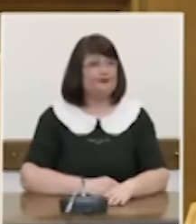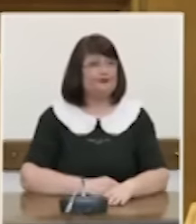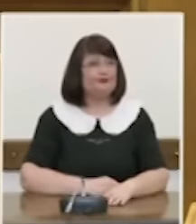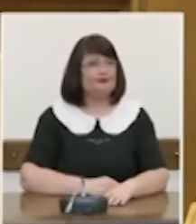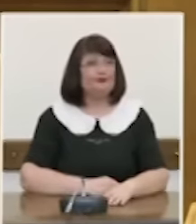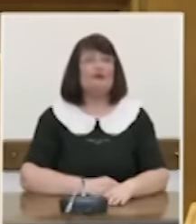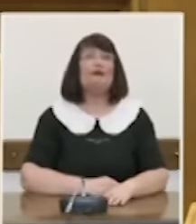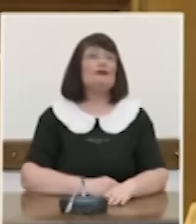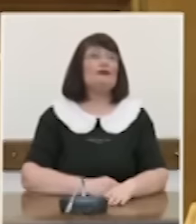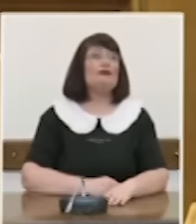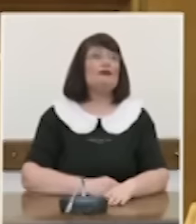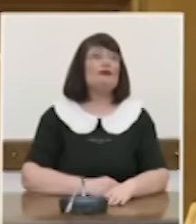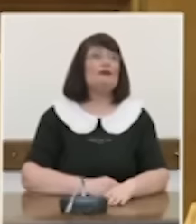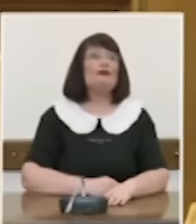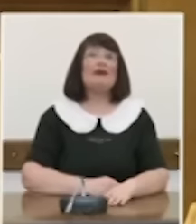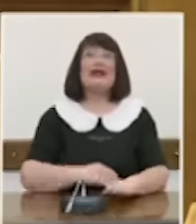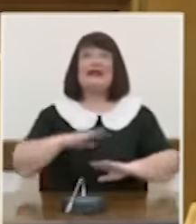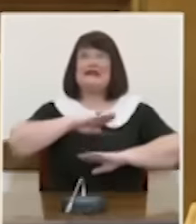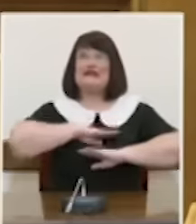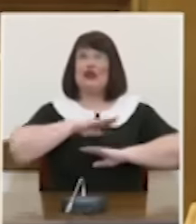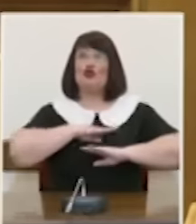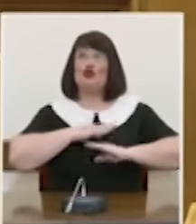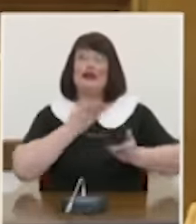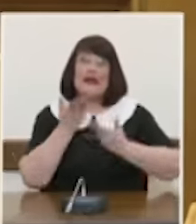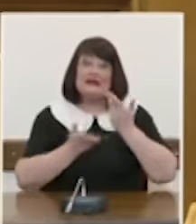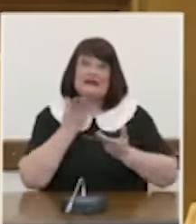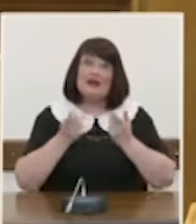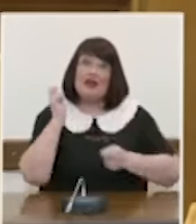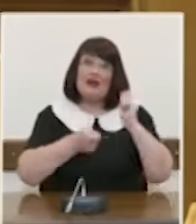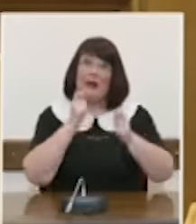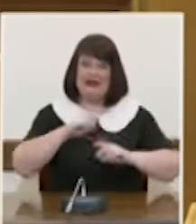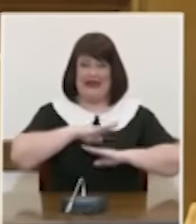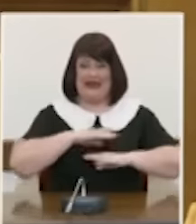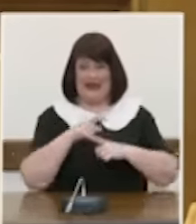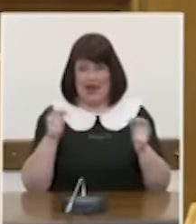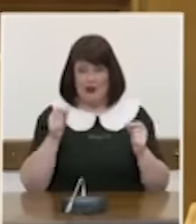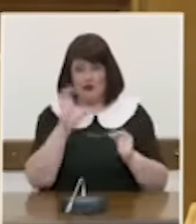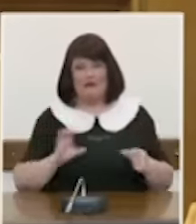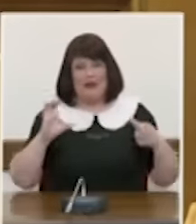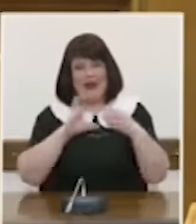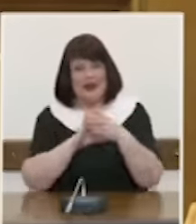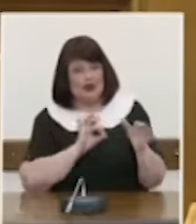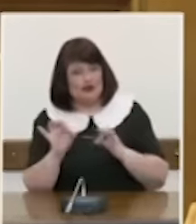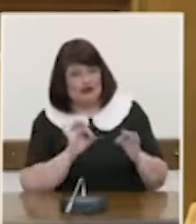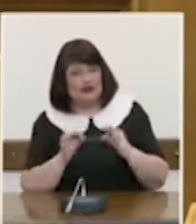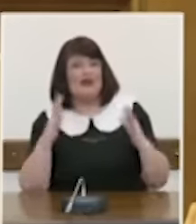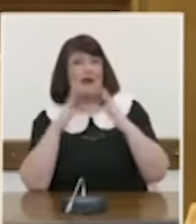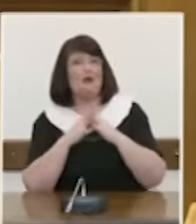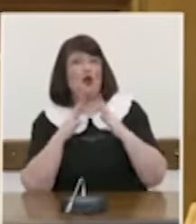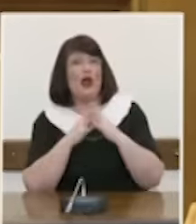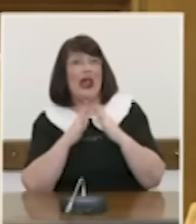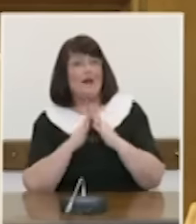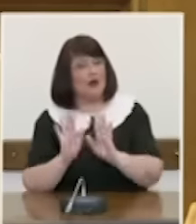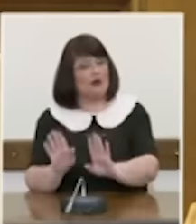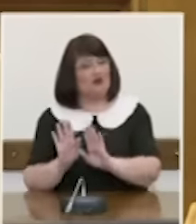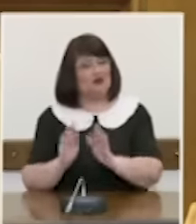αύξηση των στρατιωτικών δαπανών για τα σχέδια όμως του ΝΑΤΟ και της Ευρωπαϊκής Ένωσης του πολέμου. Και επειδή